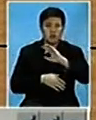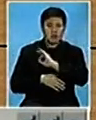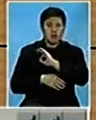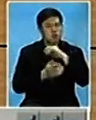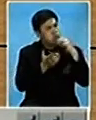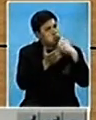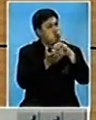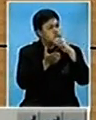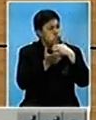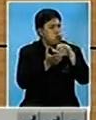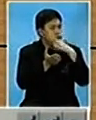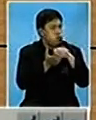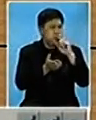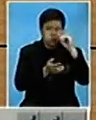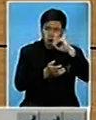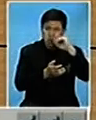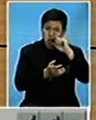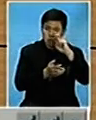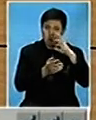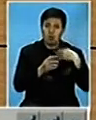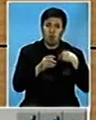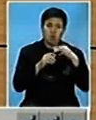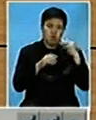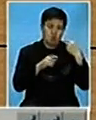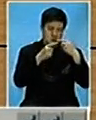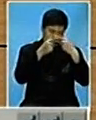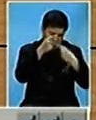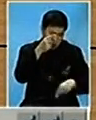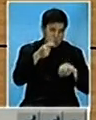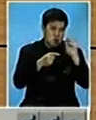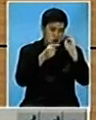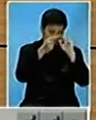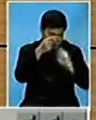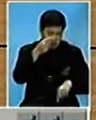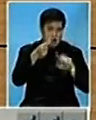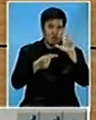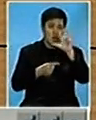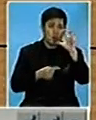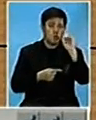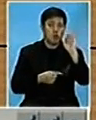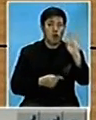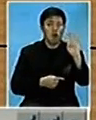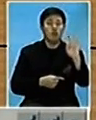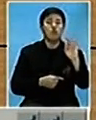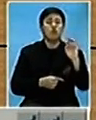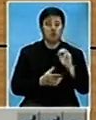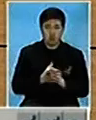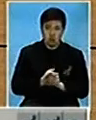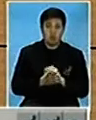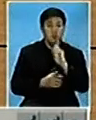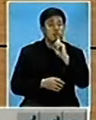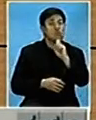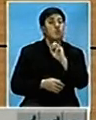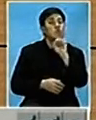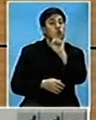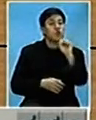าวอ้างเสมอๆมีทั้งสิ้น309มาตราแต่ถามว่ามีสมาชิกสภาผู้แทนราษฎรกี่คน